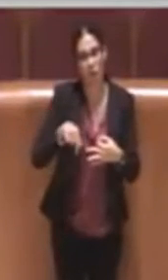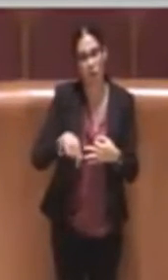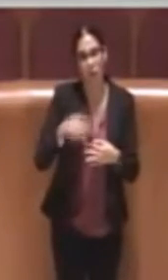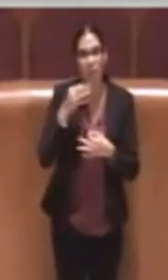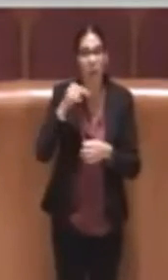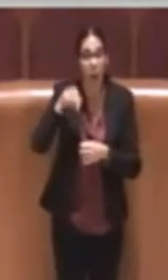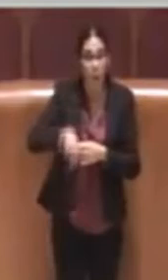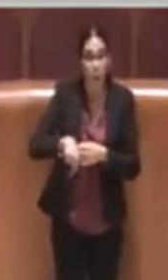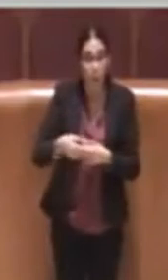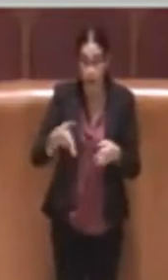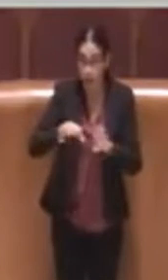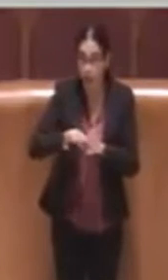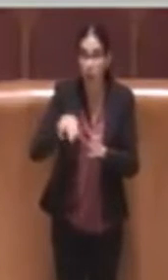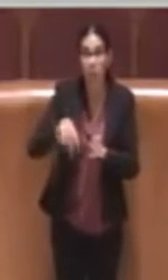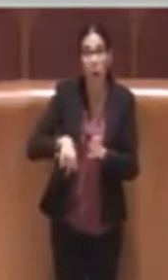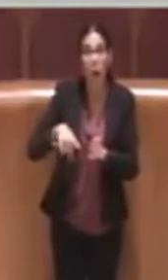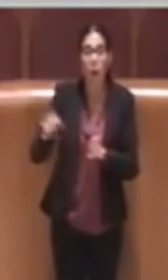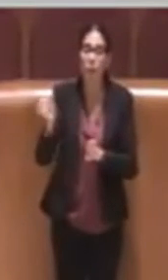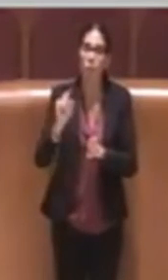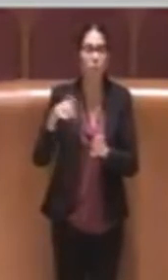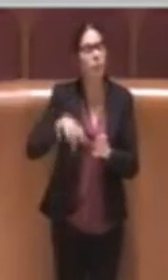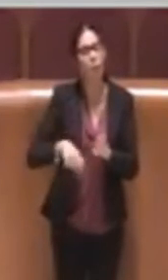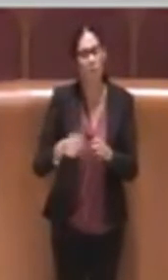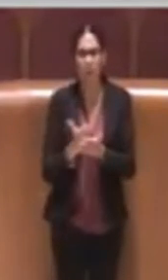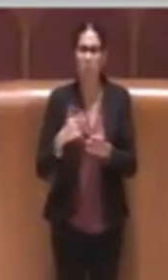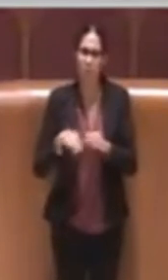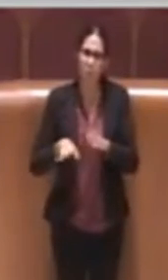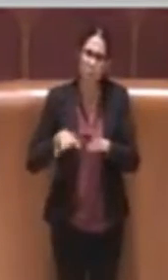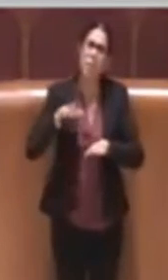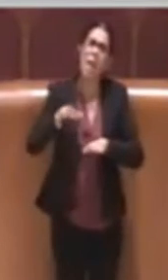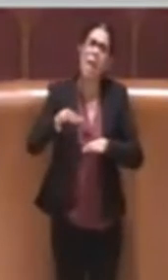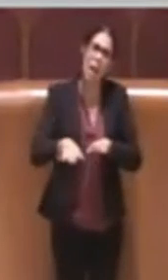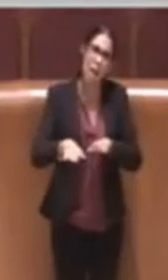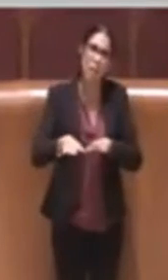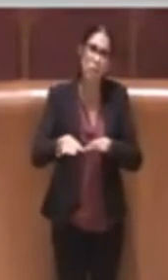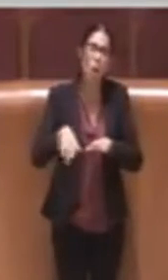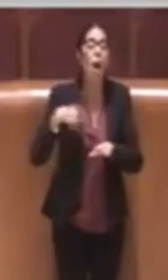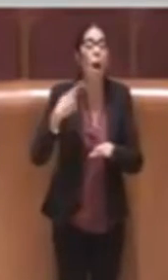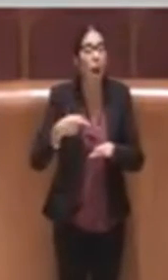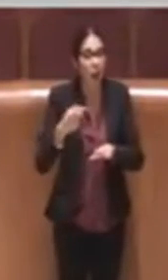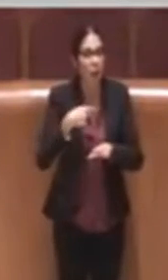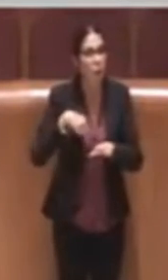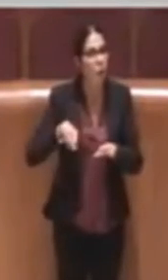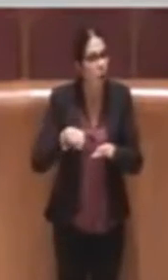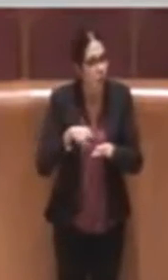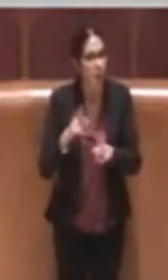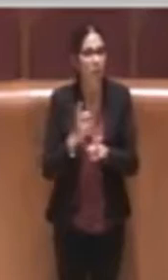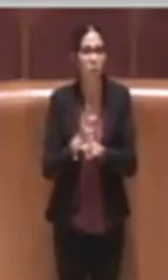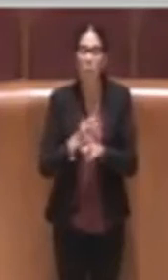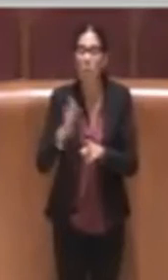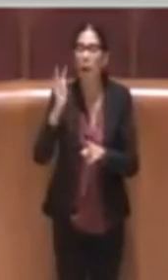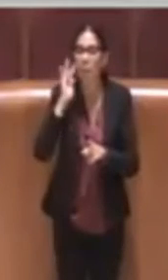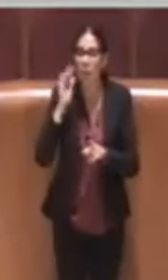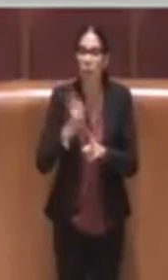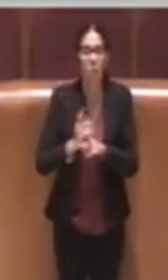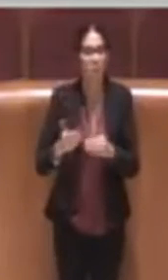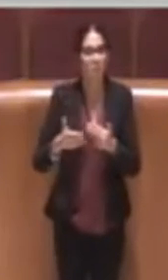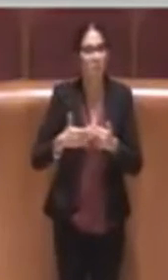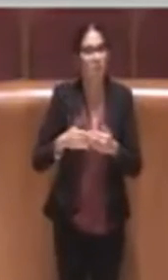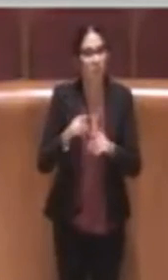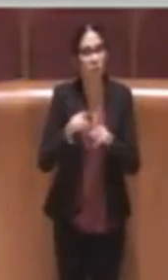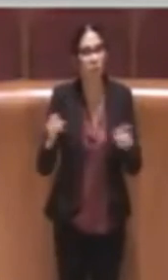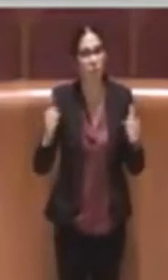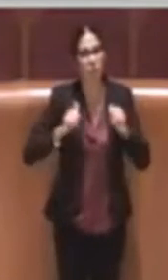l'atto conclusivo, anche se importante, ma ancora la nostra vicinanza e il nostro ascolto nei vostri